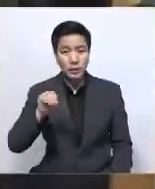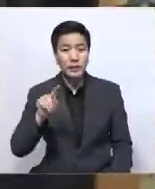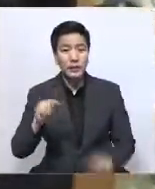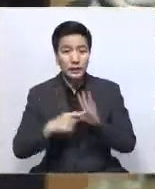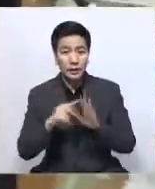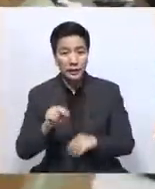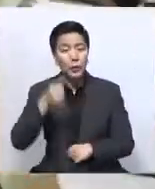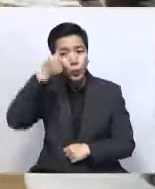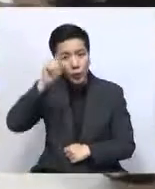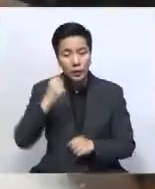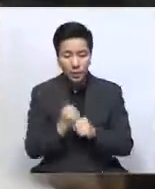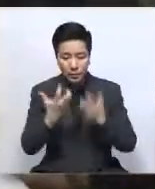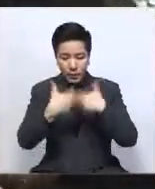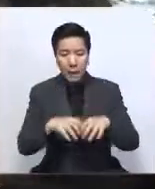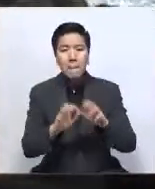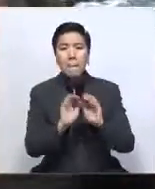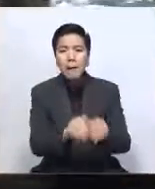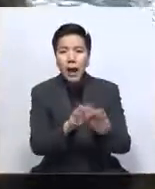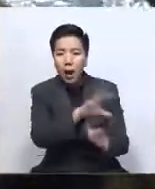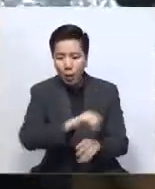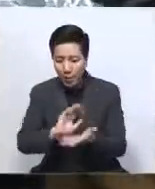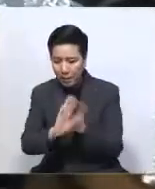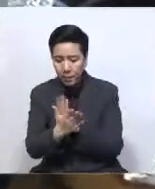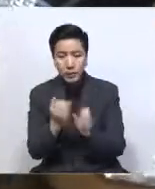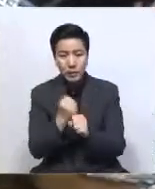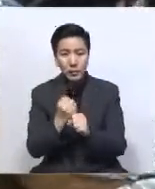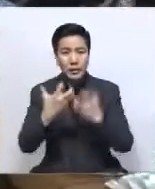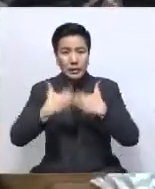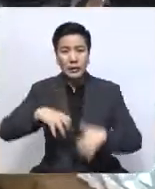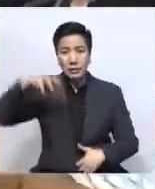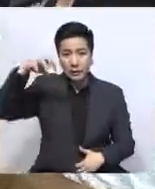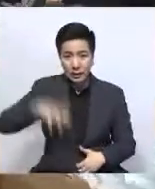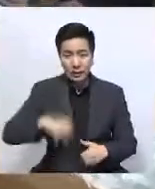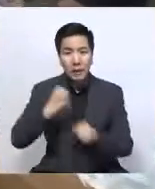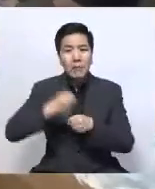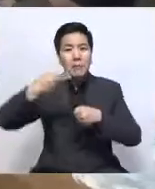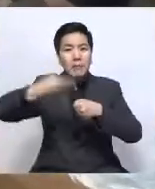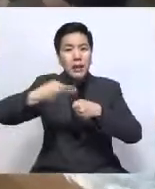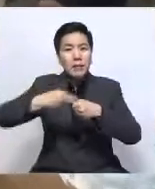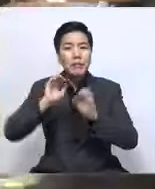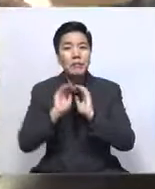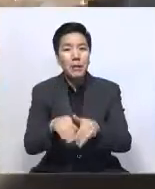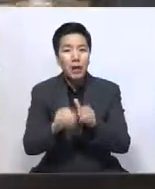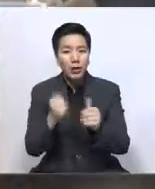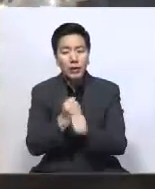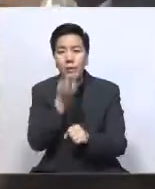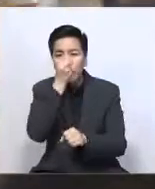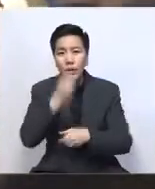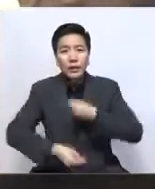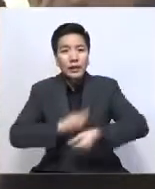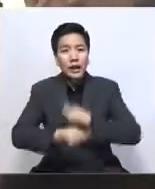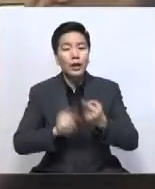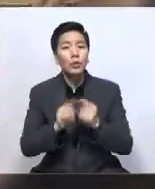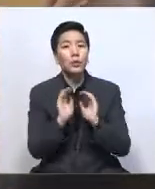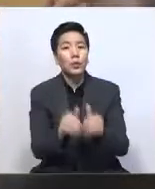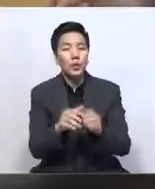การพัฒนาอุตสาหกรรมแปรรูปมะพร้าวซึ่งอยู่ระหว่างการก่อสร้างโรงงานผลิตน้ำมันมะพร้าวสกัดเย็นและทดลองตลาดผลิตภัณ